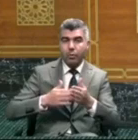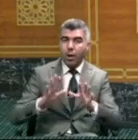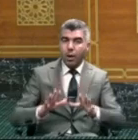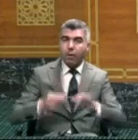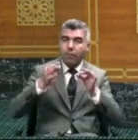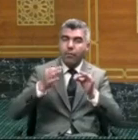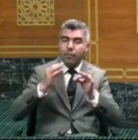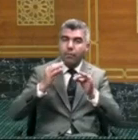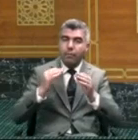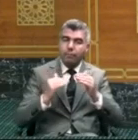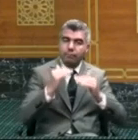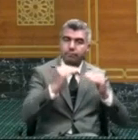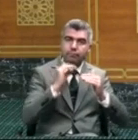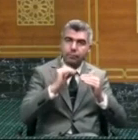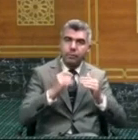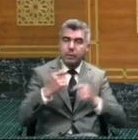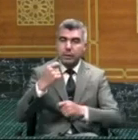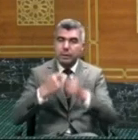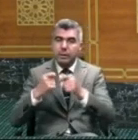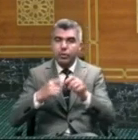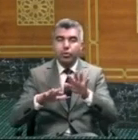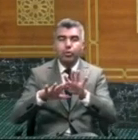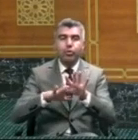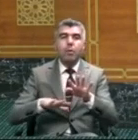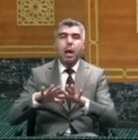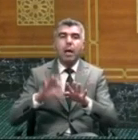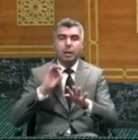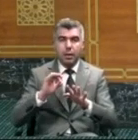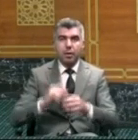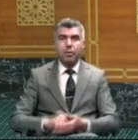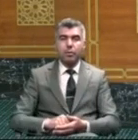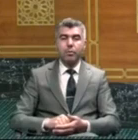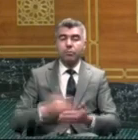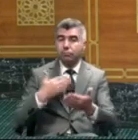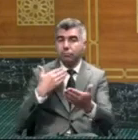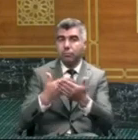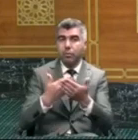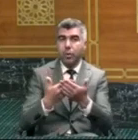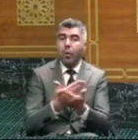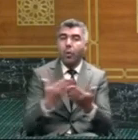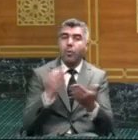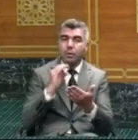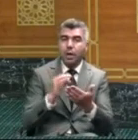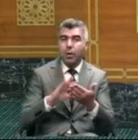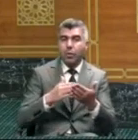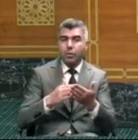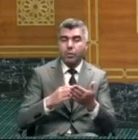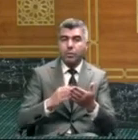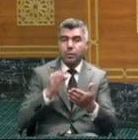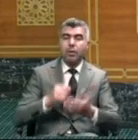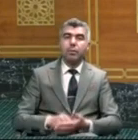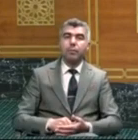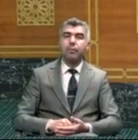التكامل بين الابعاد الاقتصاديه والاجتماعيه والتوفيق الواقعي بين الطموحات والامكانيات